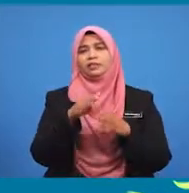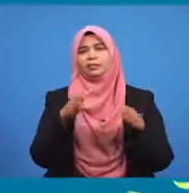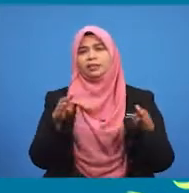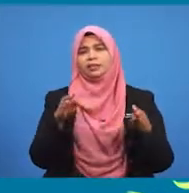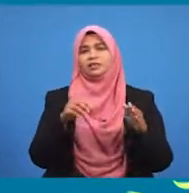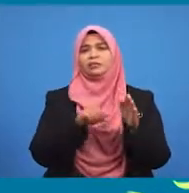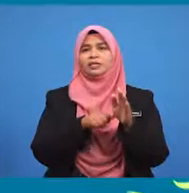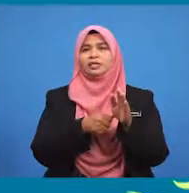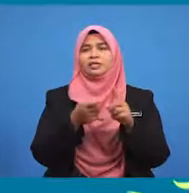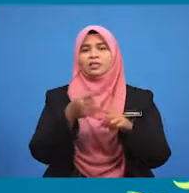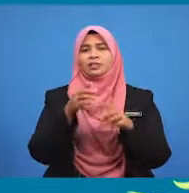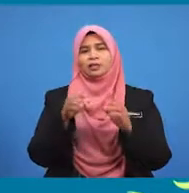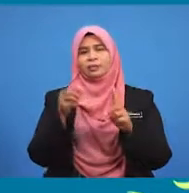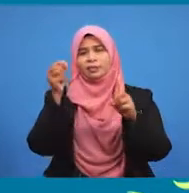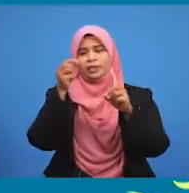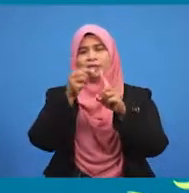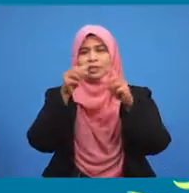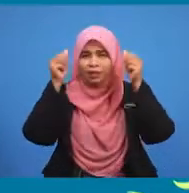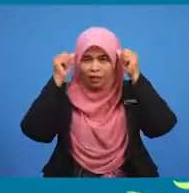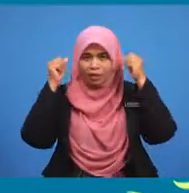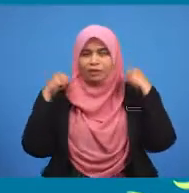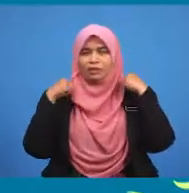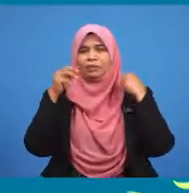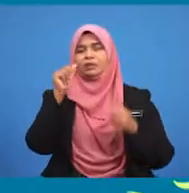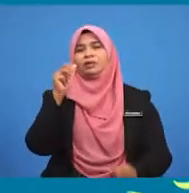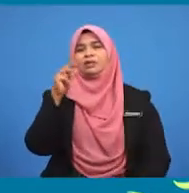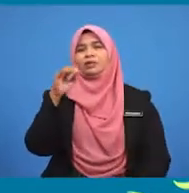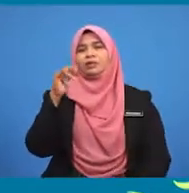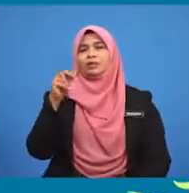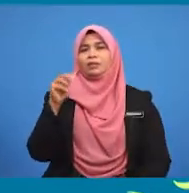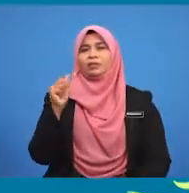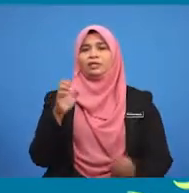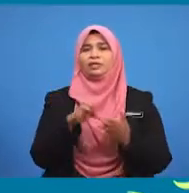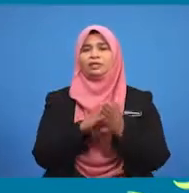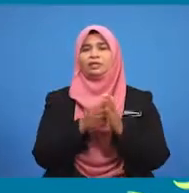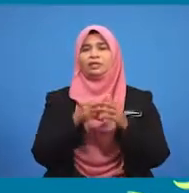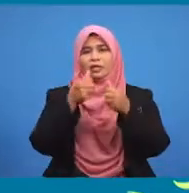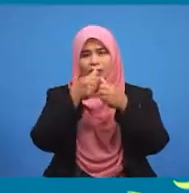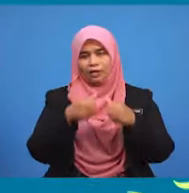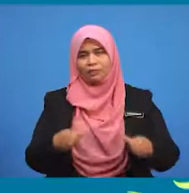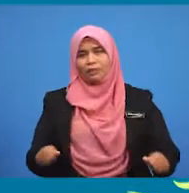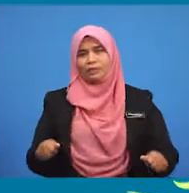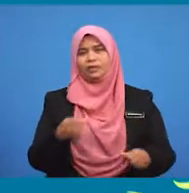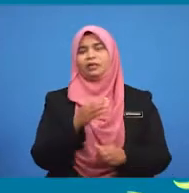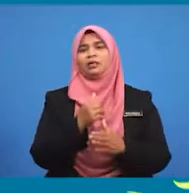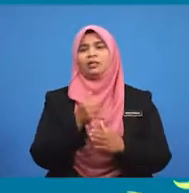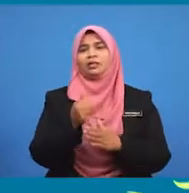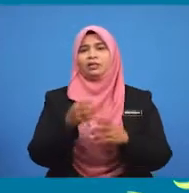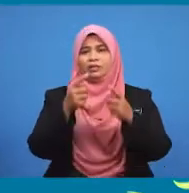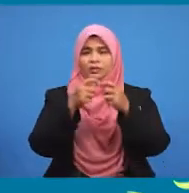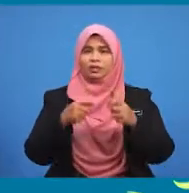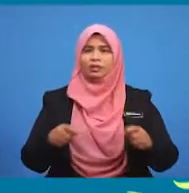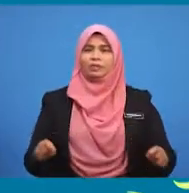daripada perkataan Arab amina, bererti aman atau tenteram.